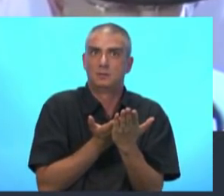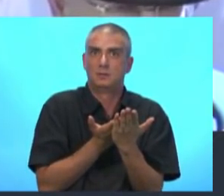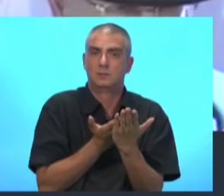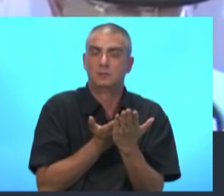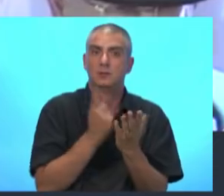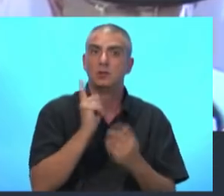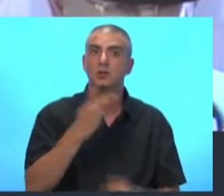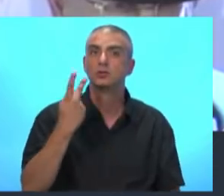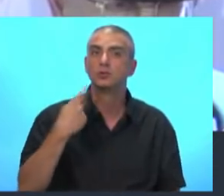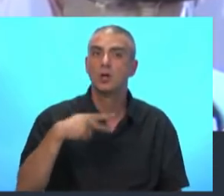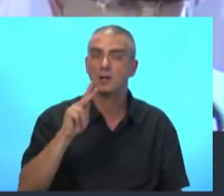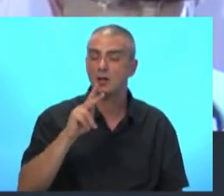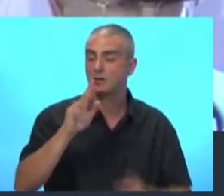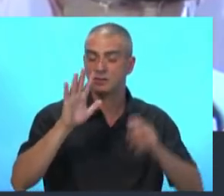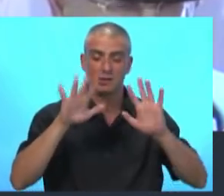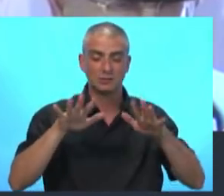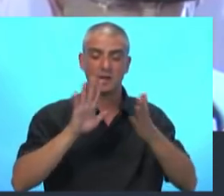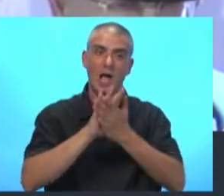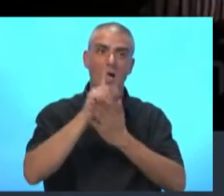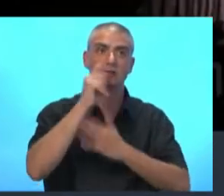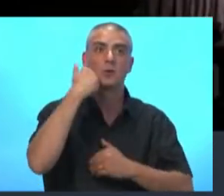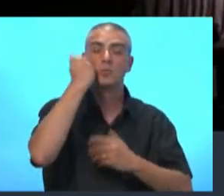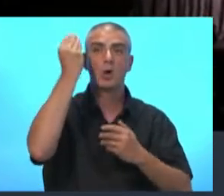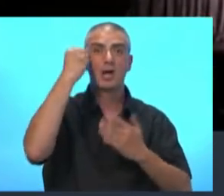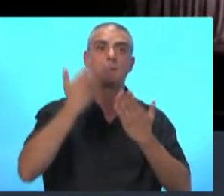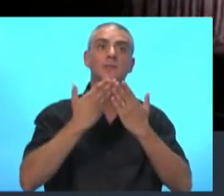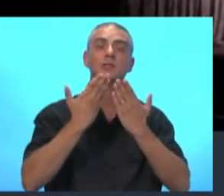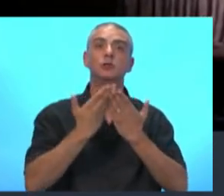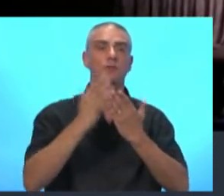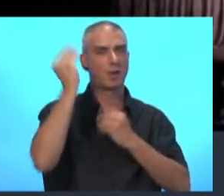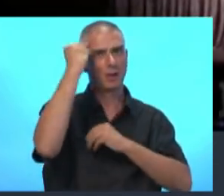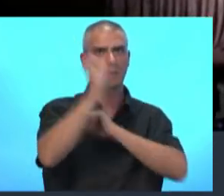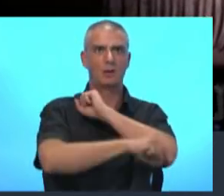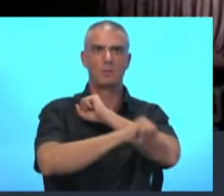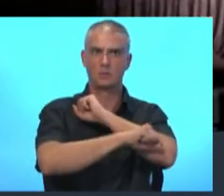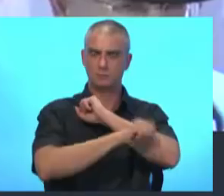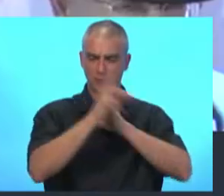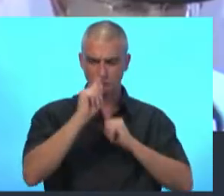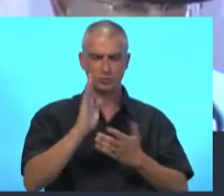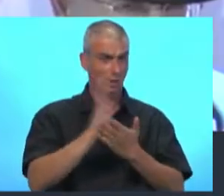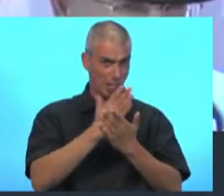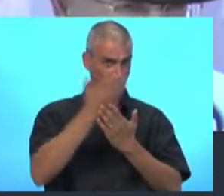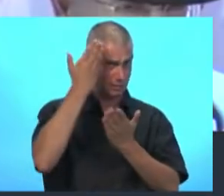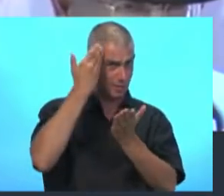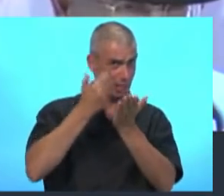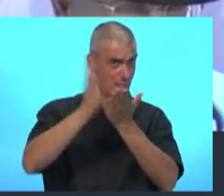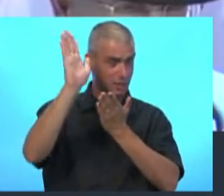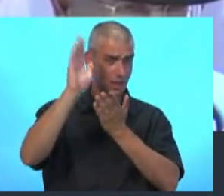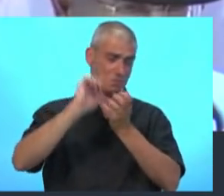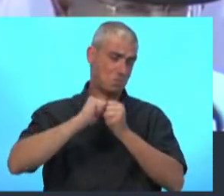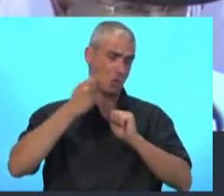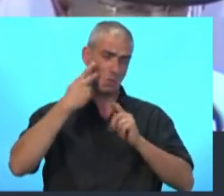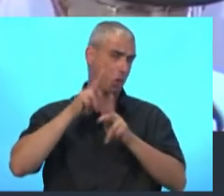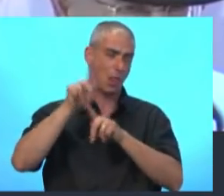יש מעל 10-11 בוגרי ישיבות באקדמיה. אפשר להחליט להתעלם